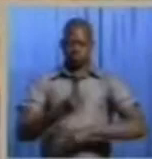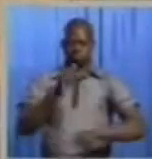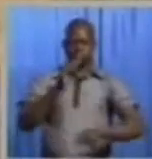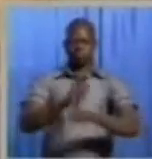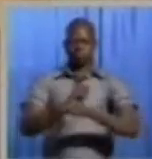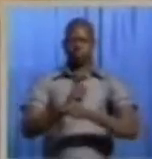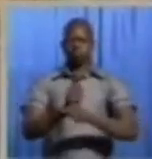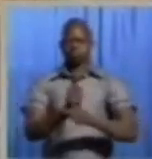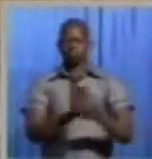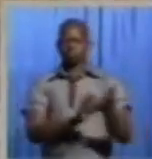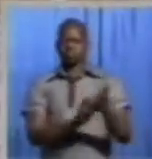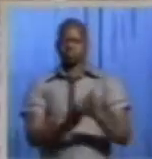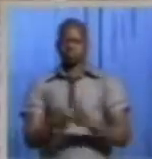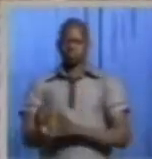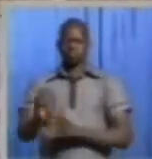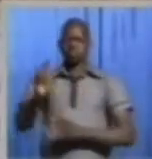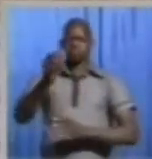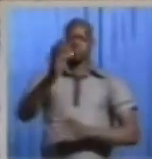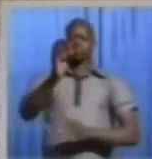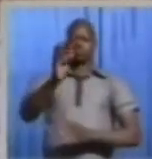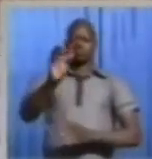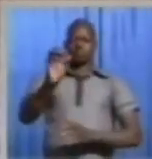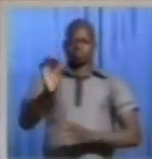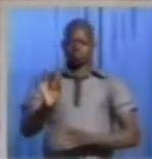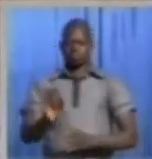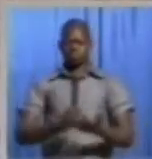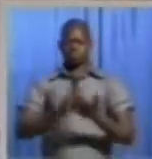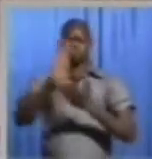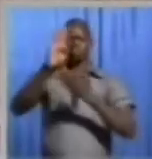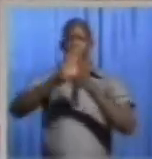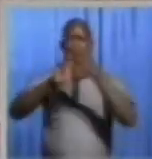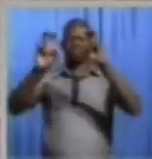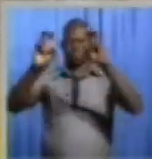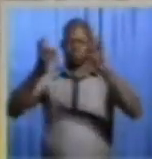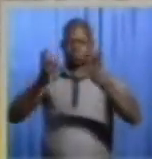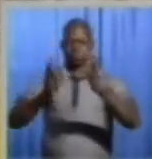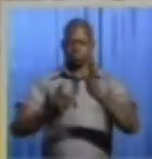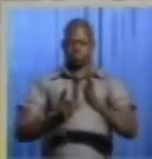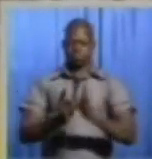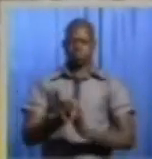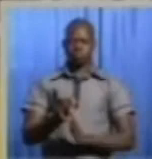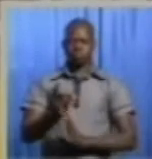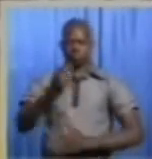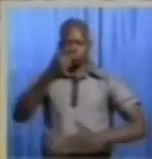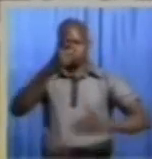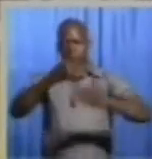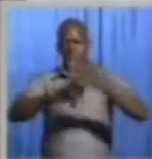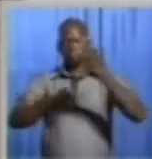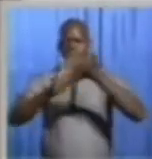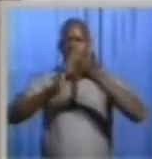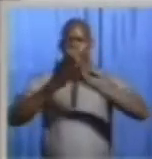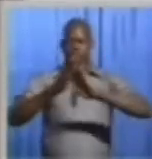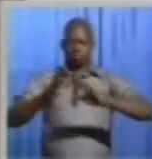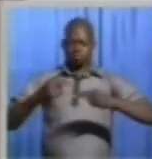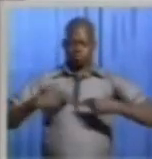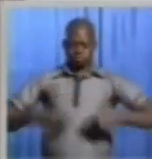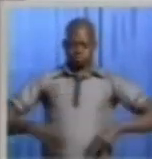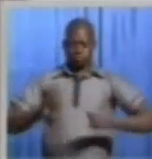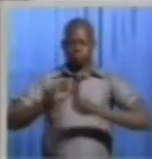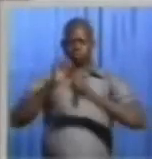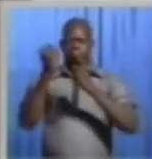qui se sont déroulées du 26 au 29 décembre sous le thème « Promouvoir les gages de la paix et de la cohésion